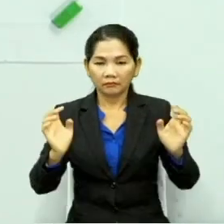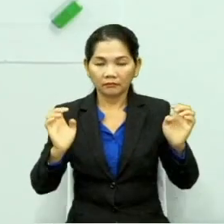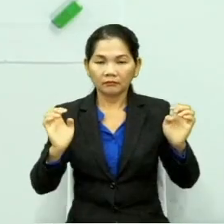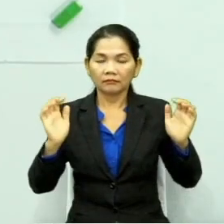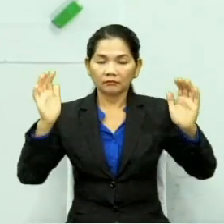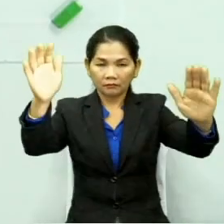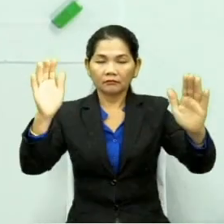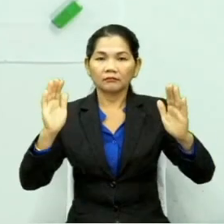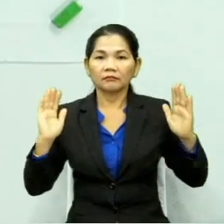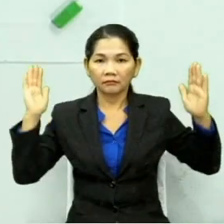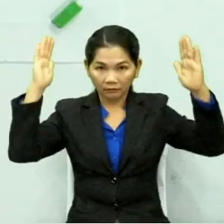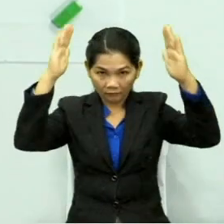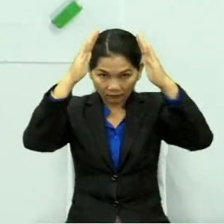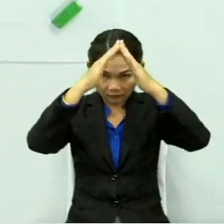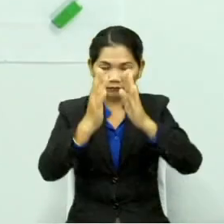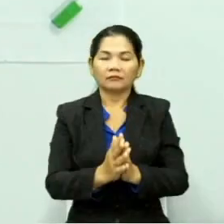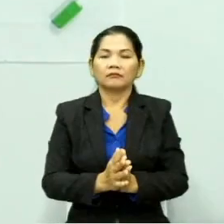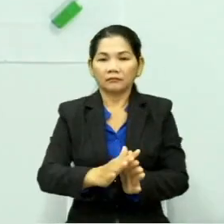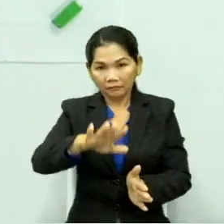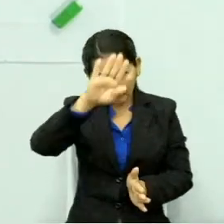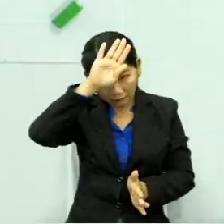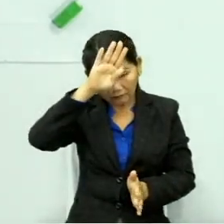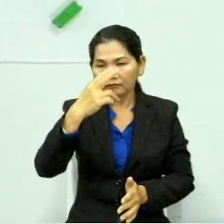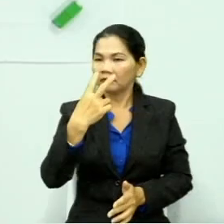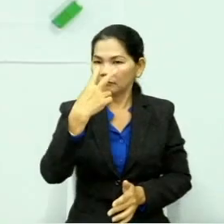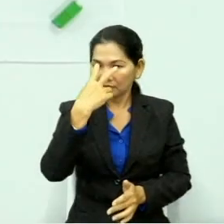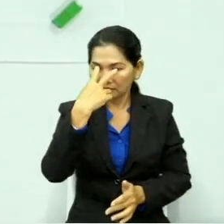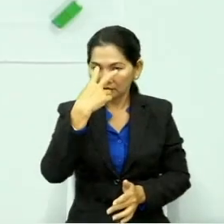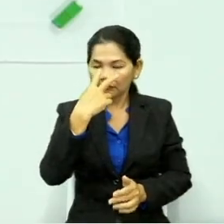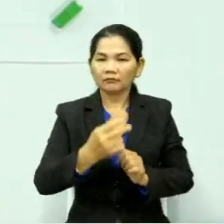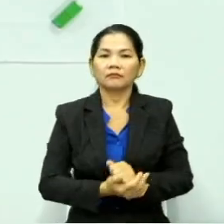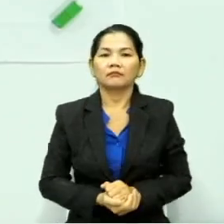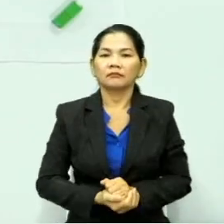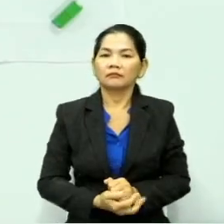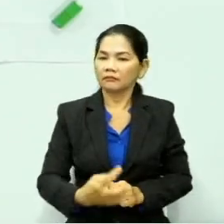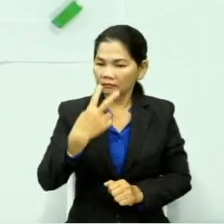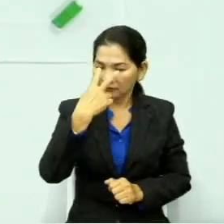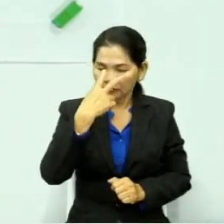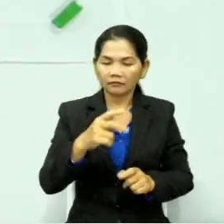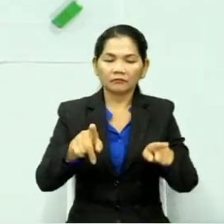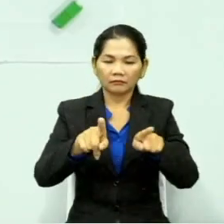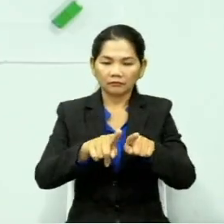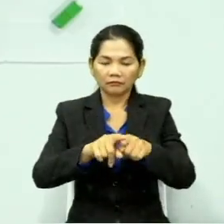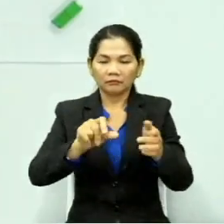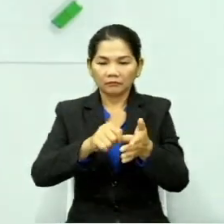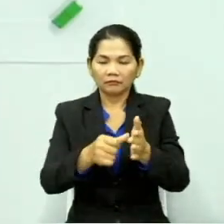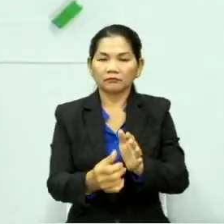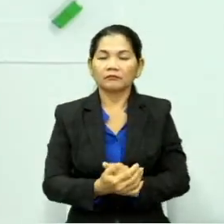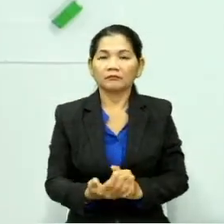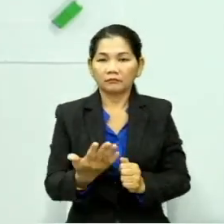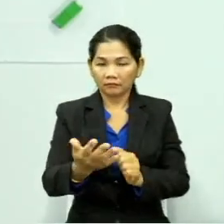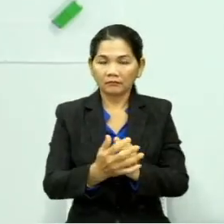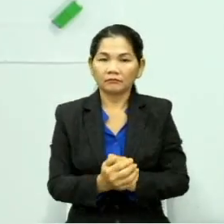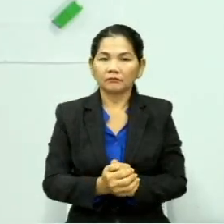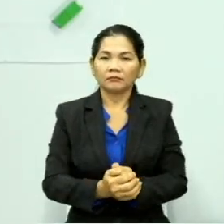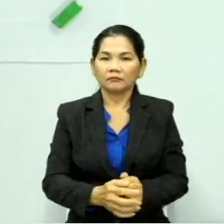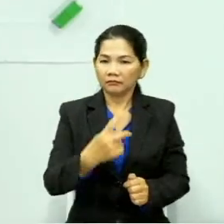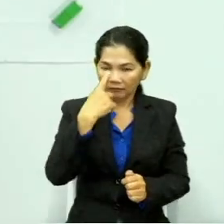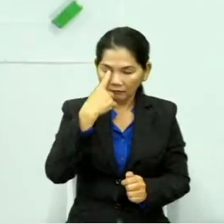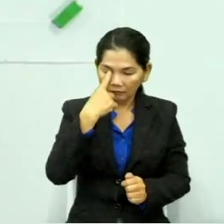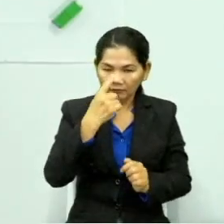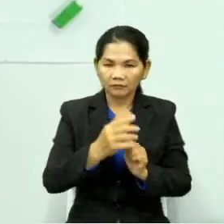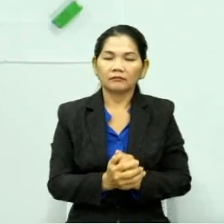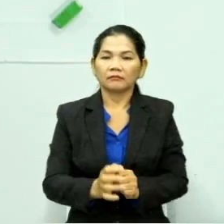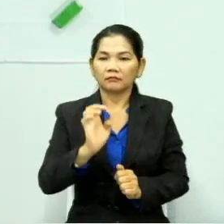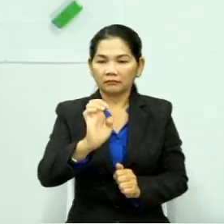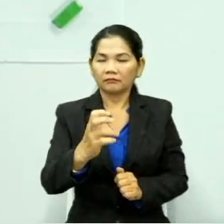hai tháng bè nết chà chẳng con tình ác này chà với vai chân ác sạp nâng tiện nết ra cứ miên tiện nết